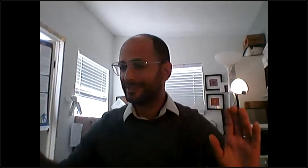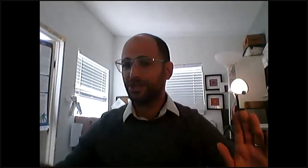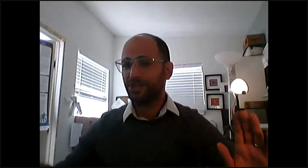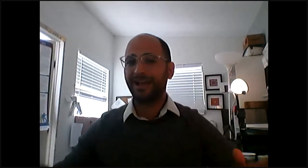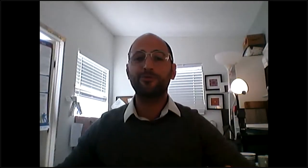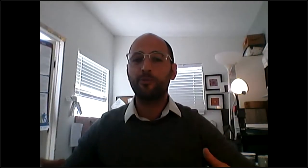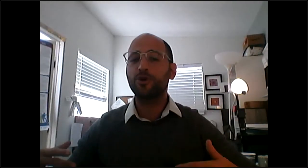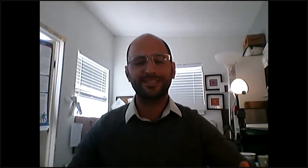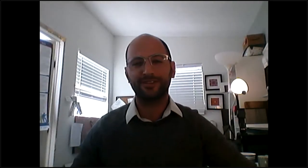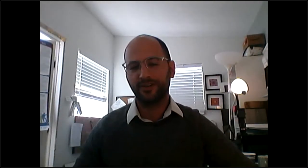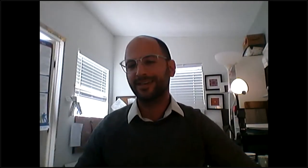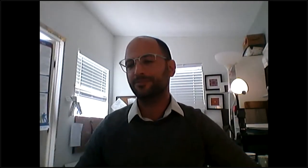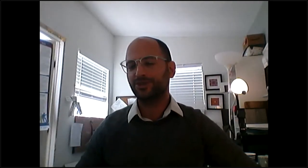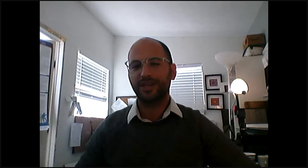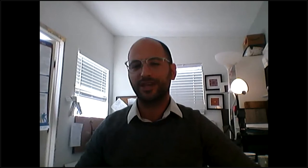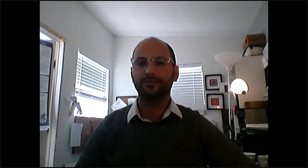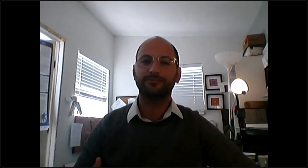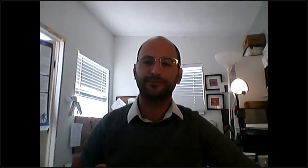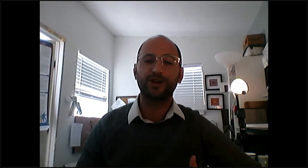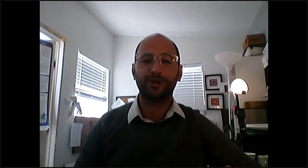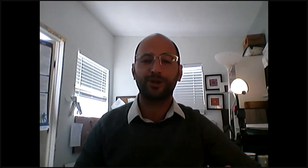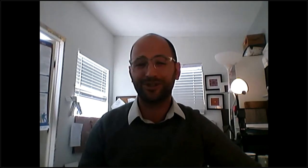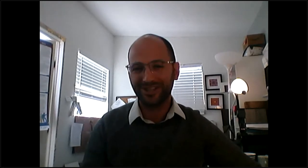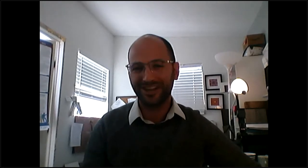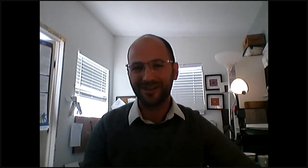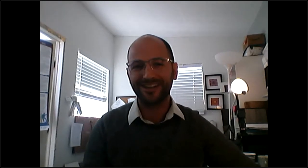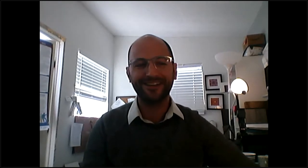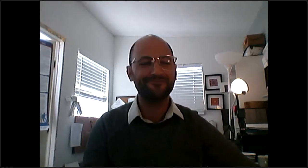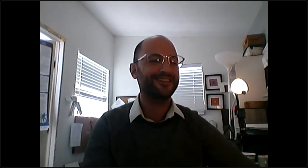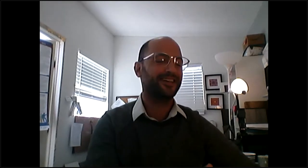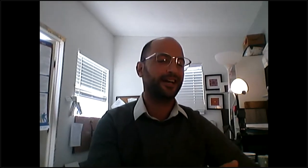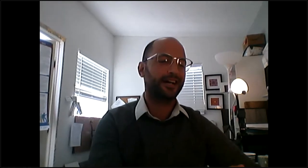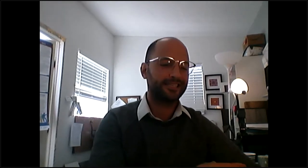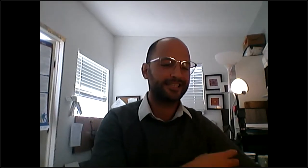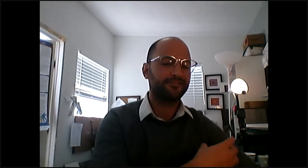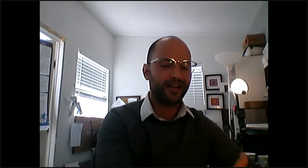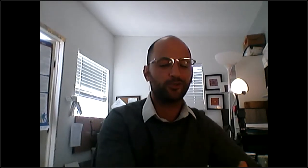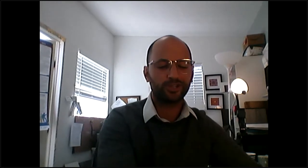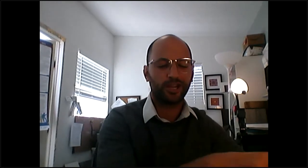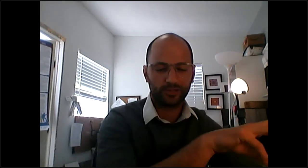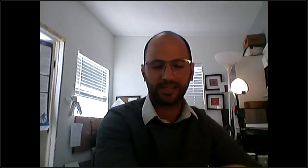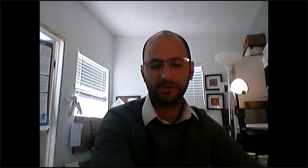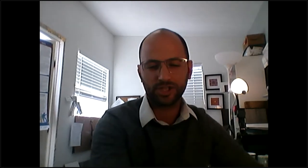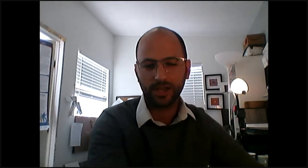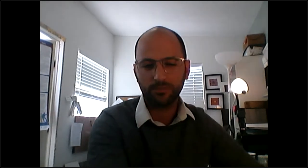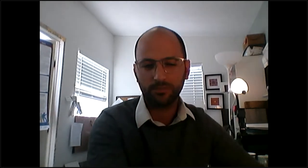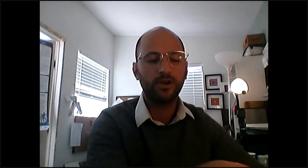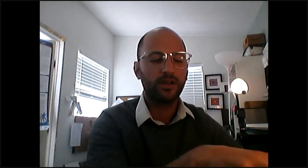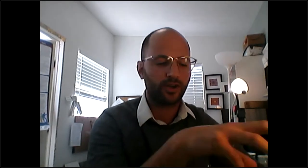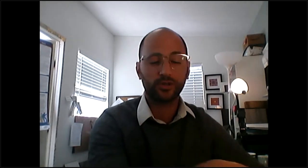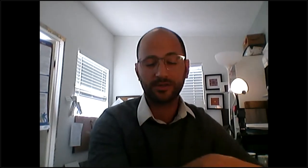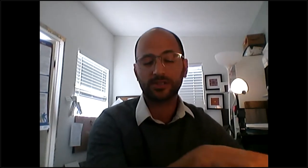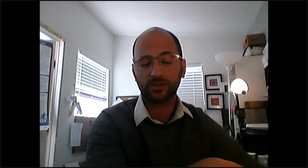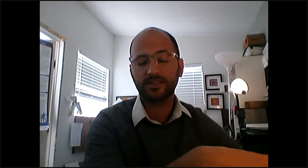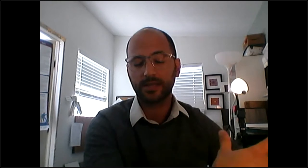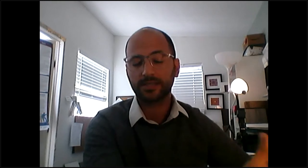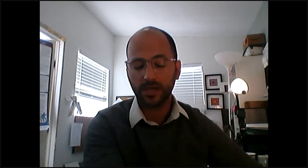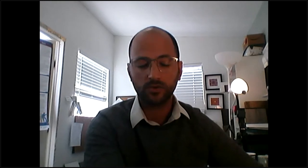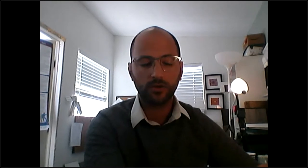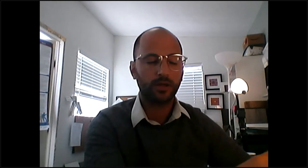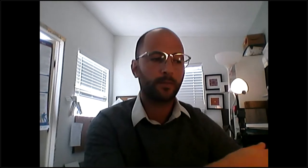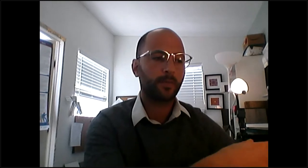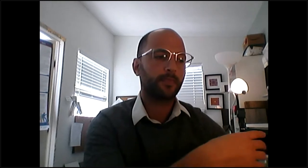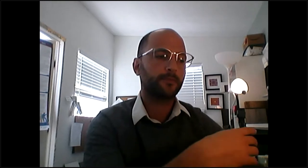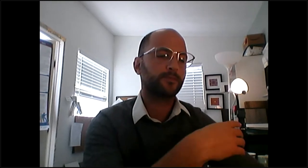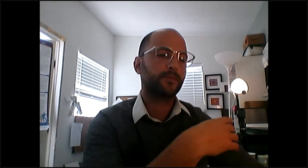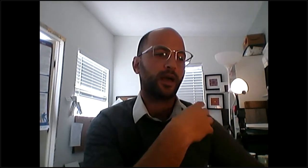קבלנים, ושילמנו המון כסף על דברים שהיום אנחנו לא נשלם עליהם, אז הבנו כאילו שאנחנו צריכים להישאר פה, ואנחנו רוצים לעשות